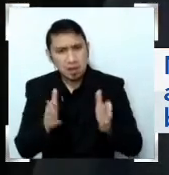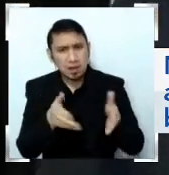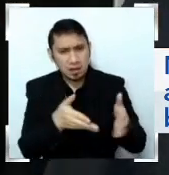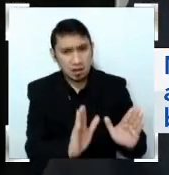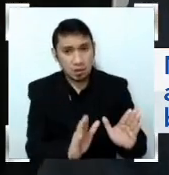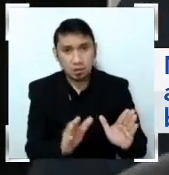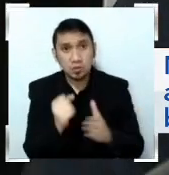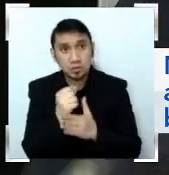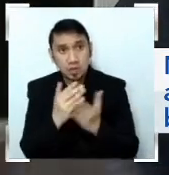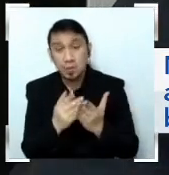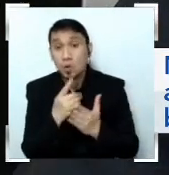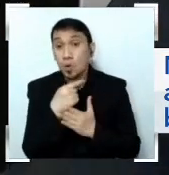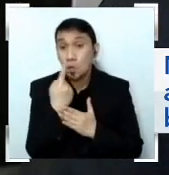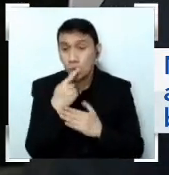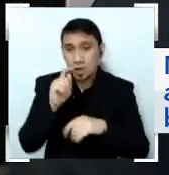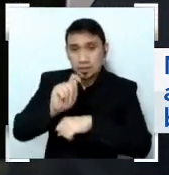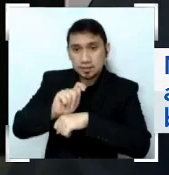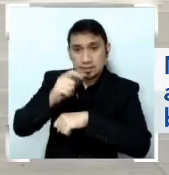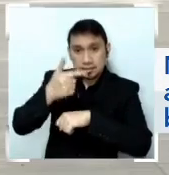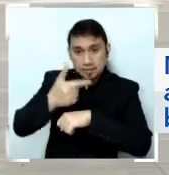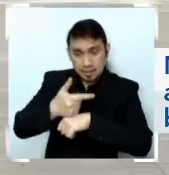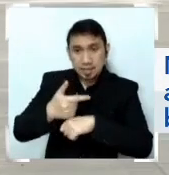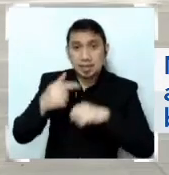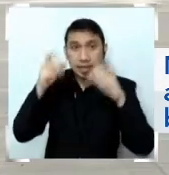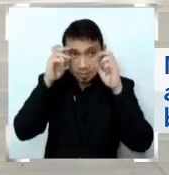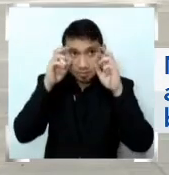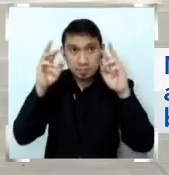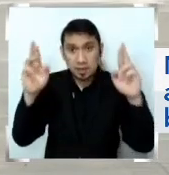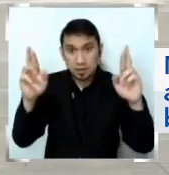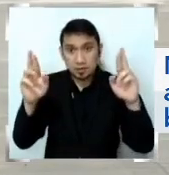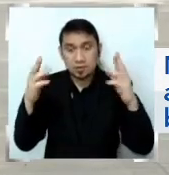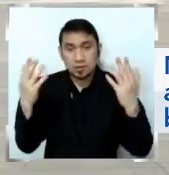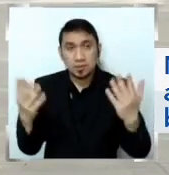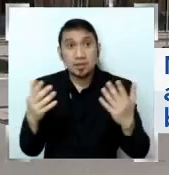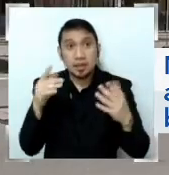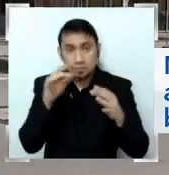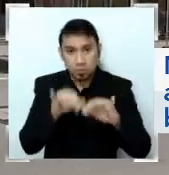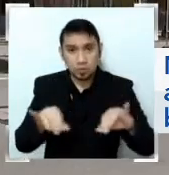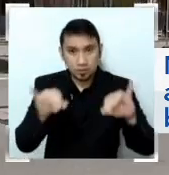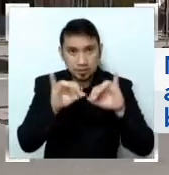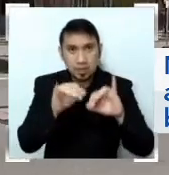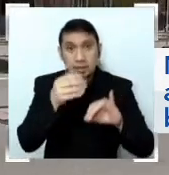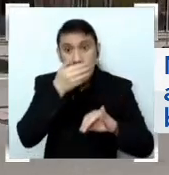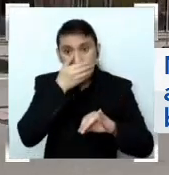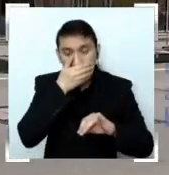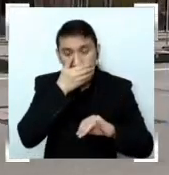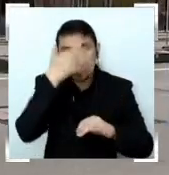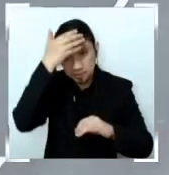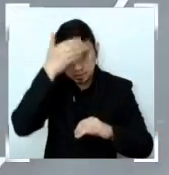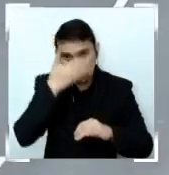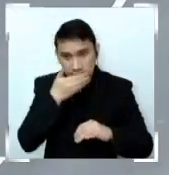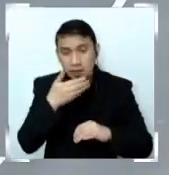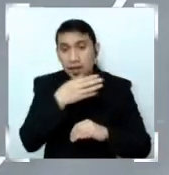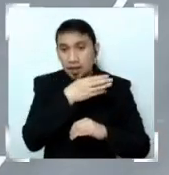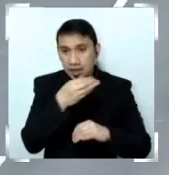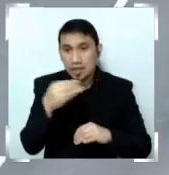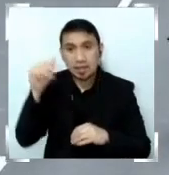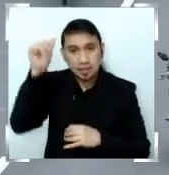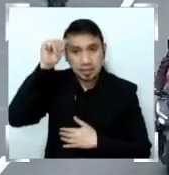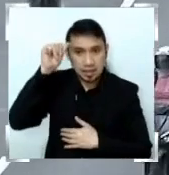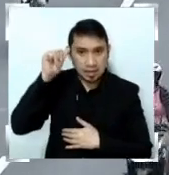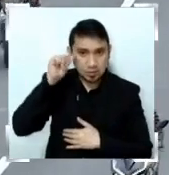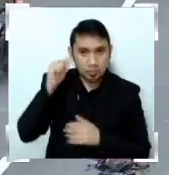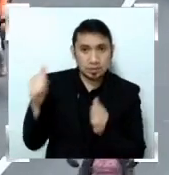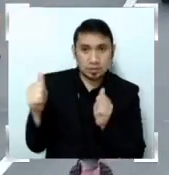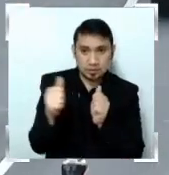gaya ni Taguig City Mayor Lino Cayetano. Basta naka-mask, face shield at may kasamang nakatatanda. Pabor din si